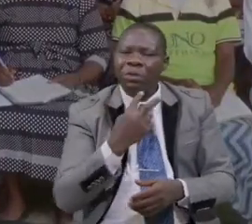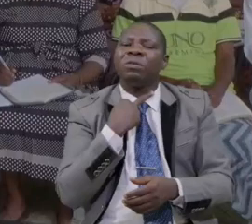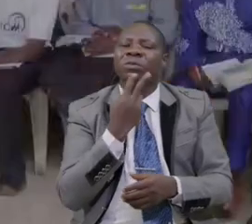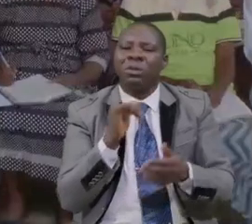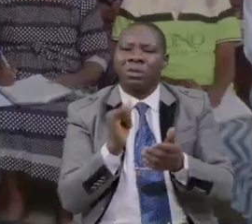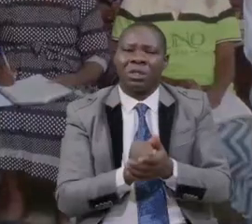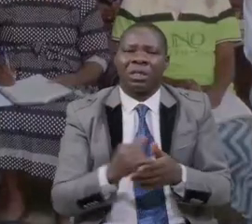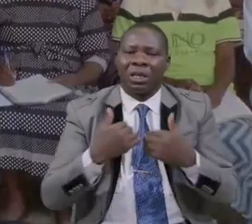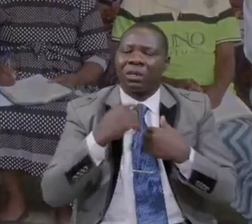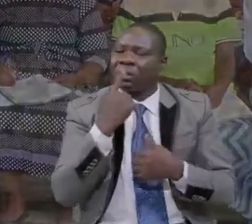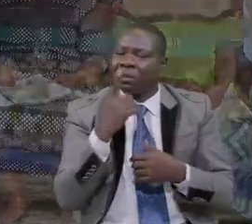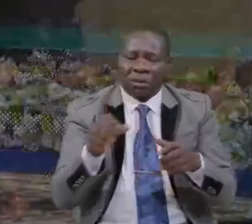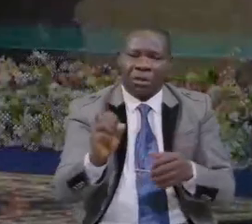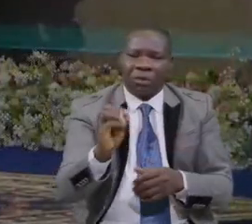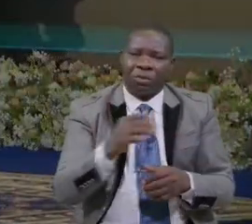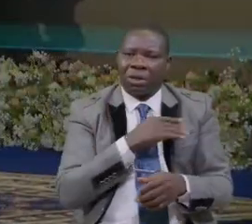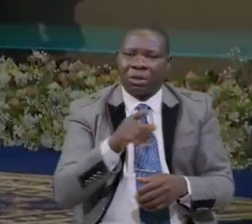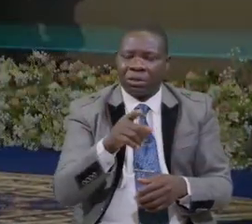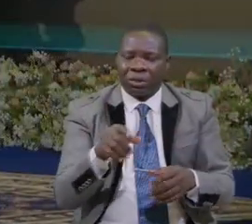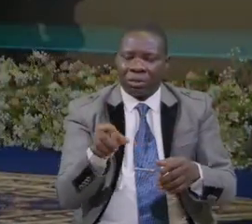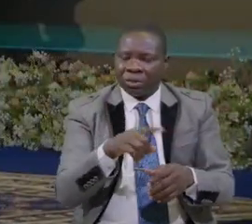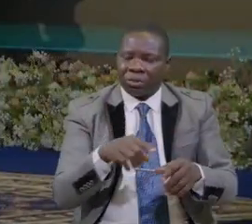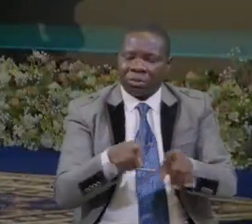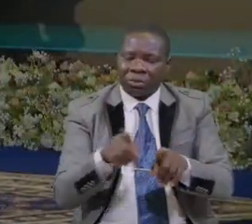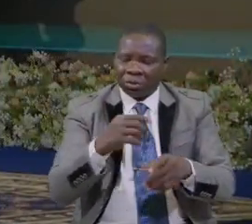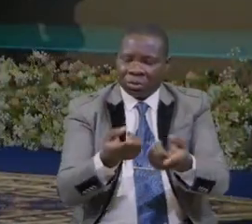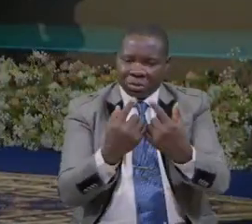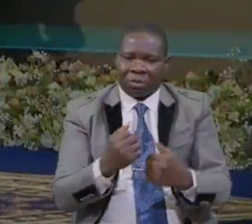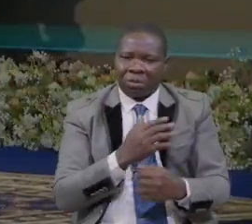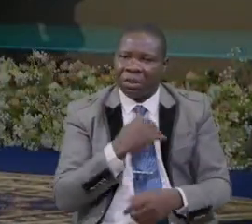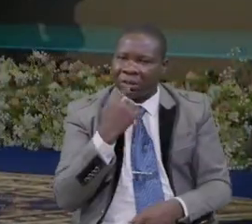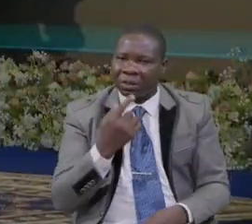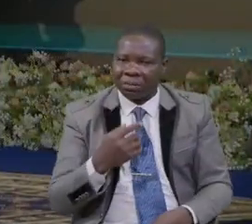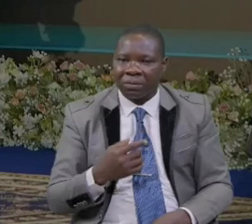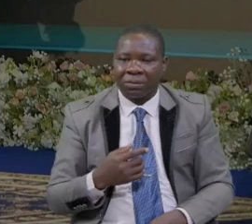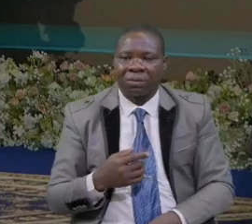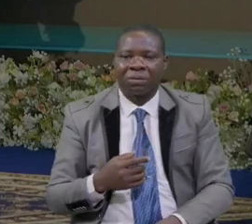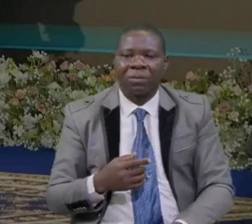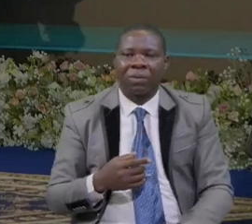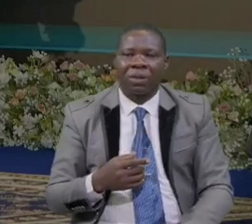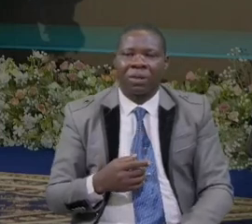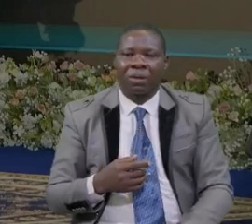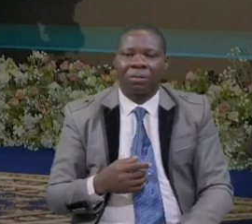dit. Alors tu viens, ils disent, avant que tu ne dises ça,